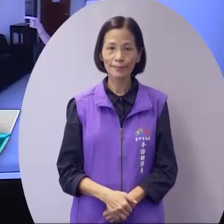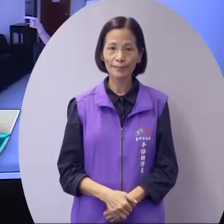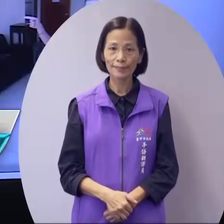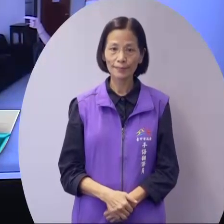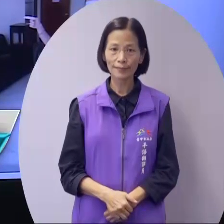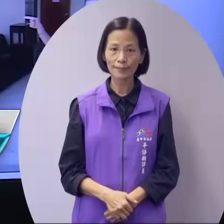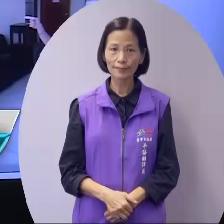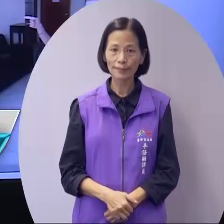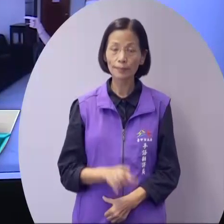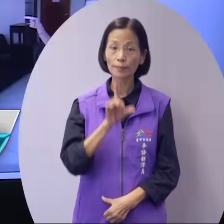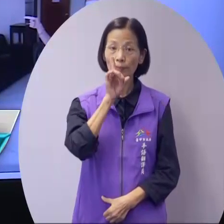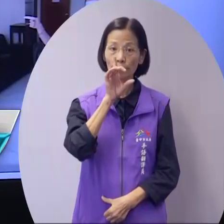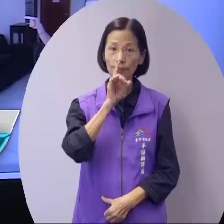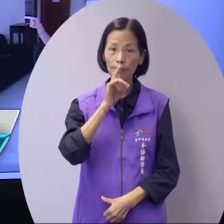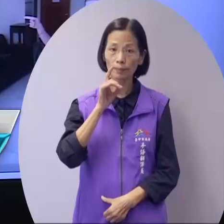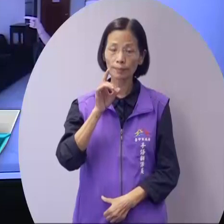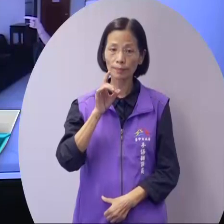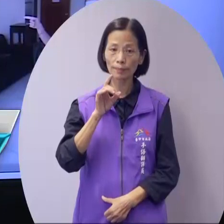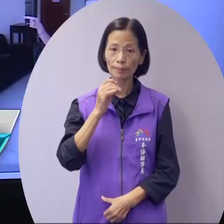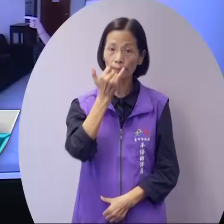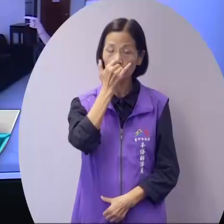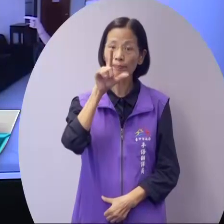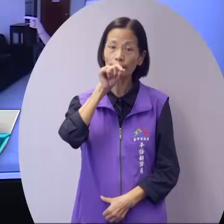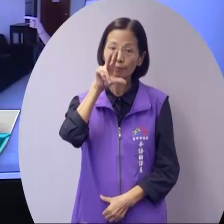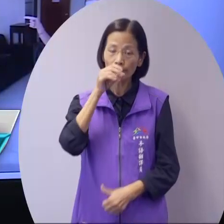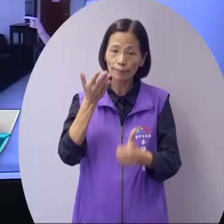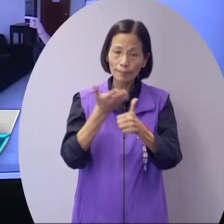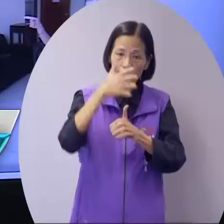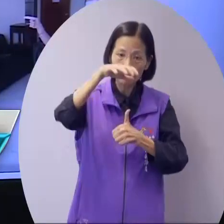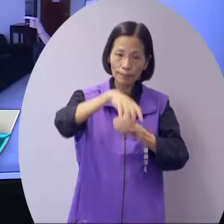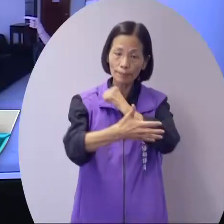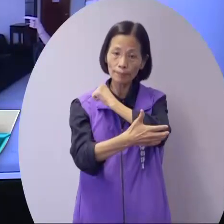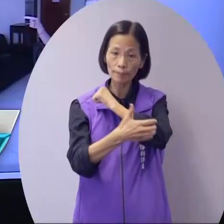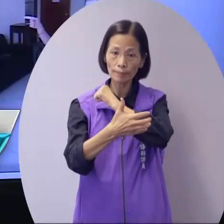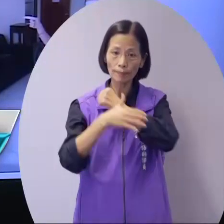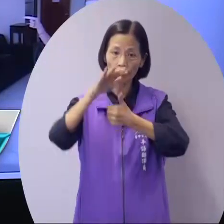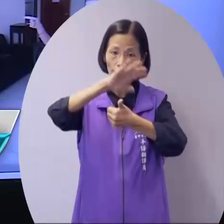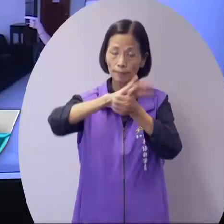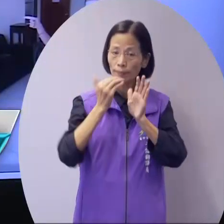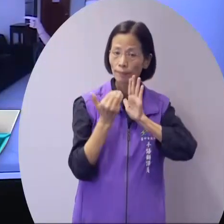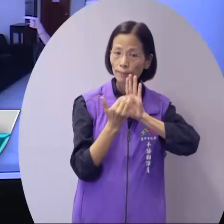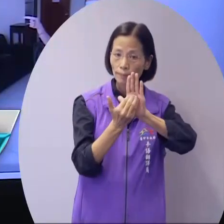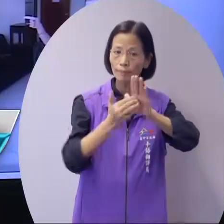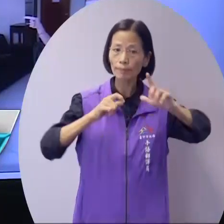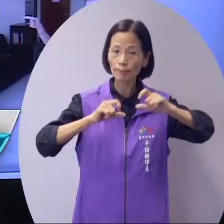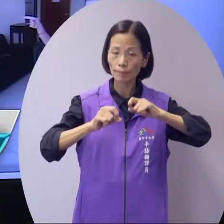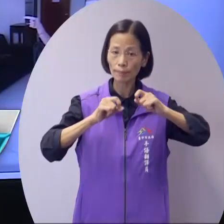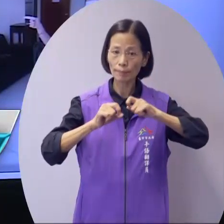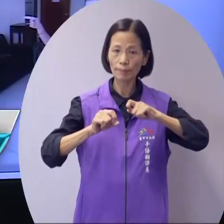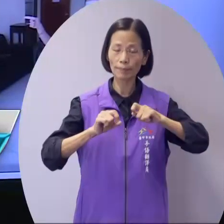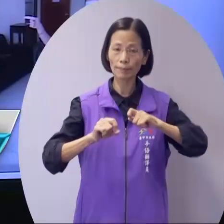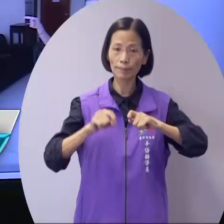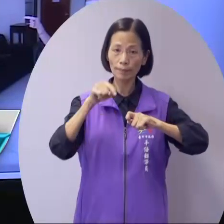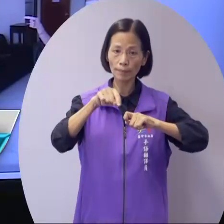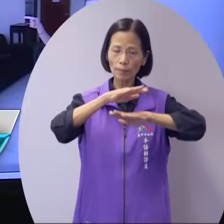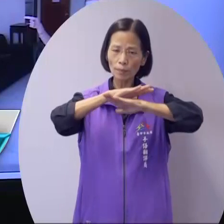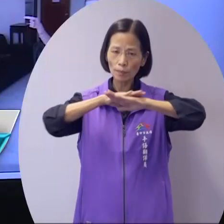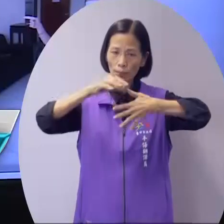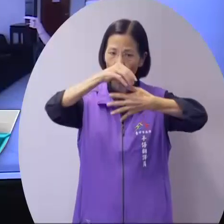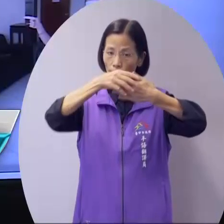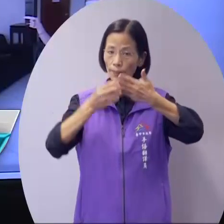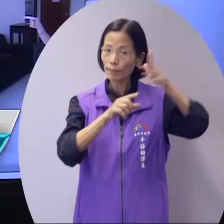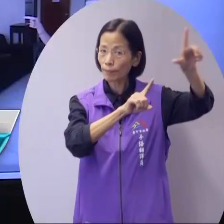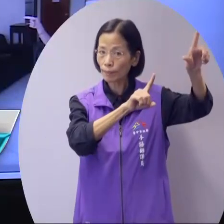起已经订定台中市屠宰场业者因应严重透视性肺炎的防疫安全指